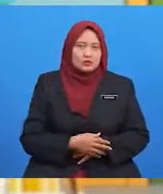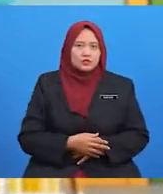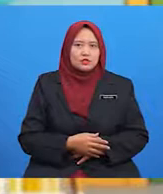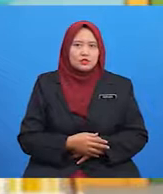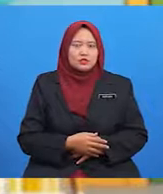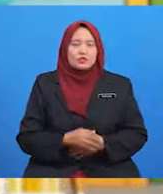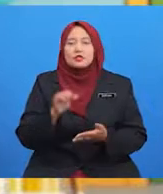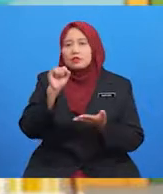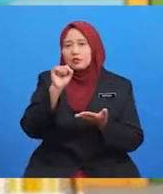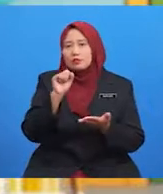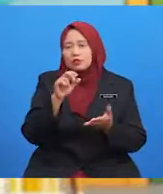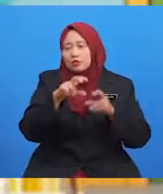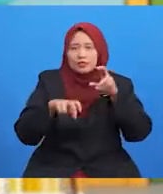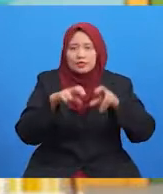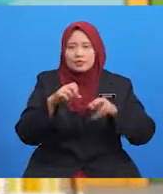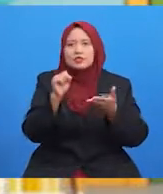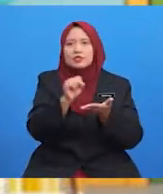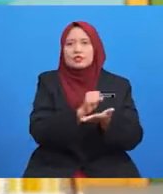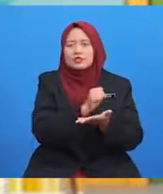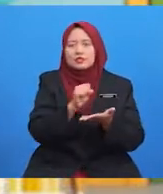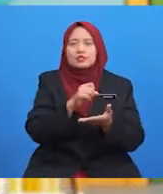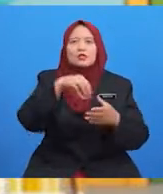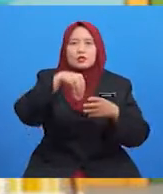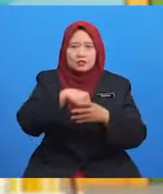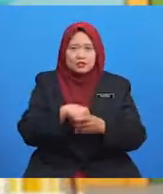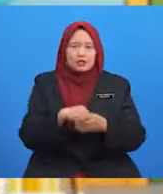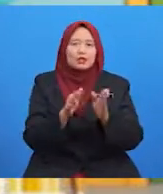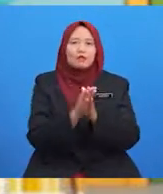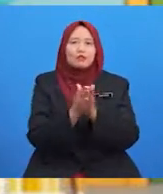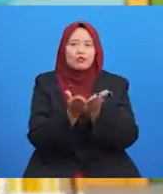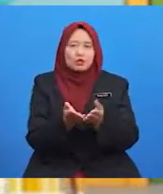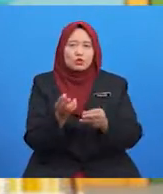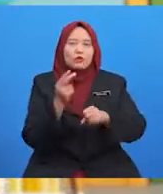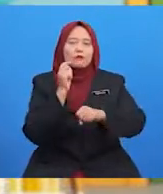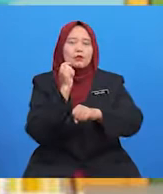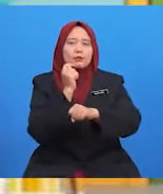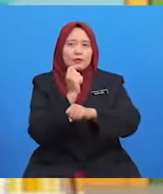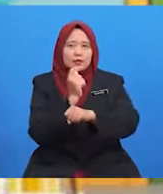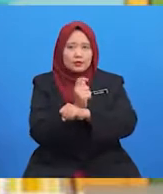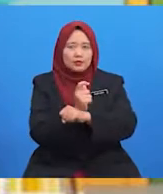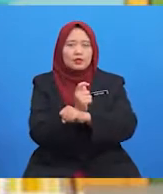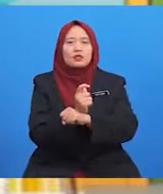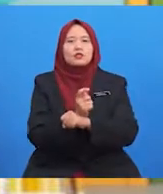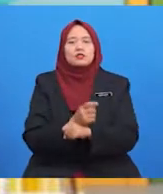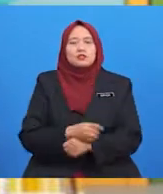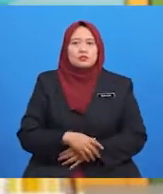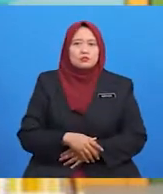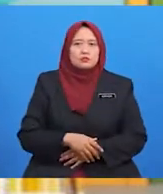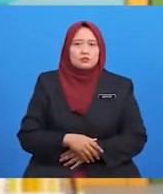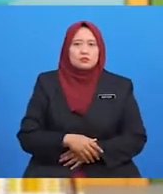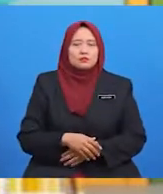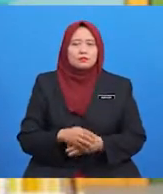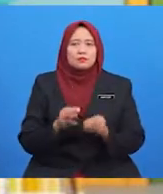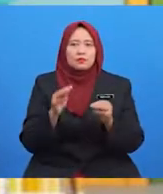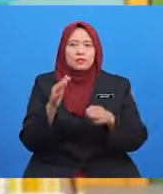sajak yang terdapat dalam buku Permata Sastra Melayu. Seperti yang